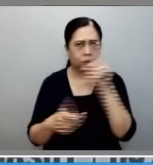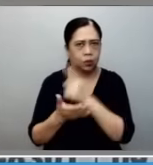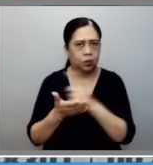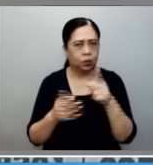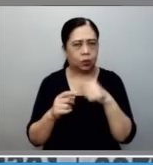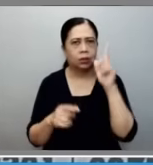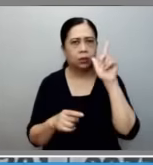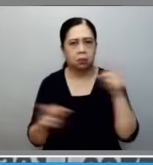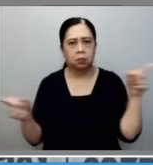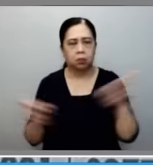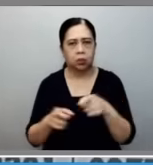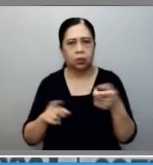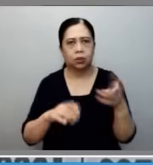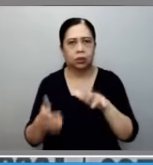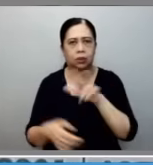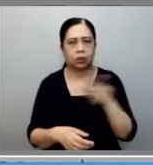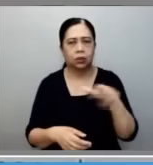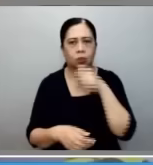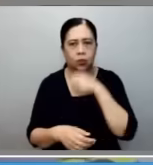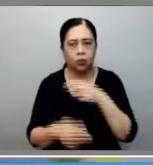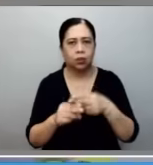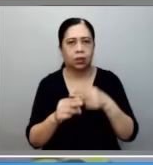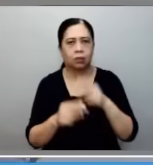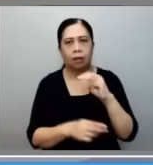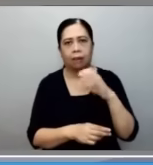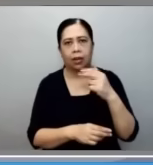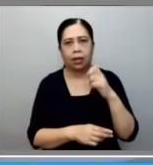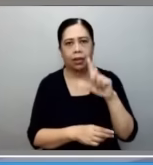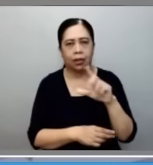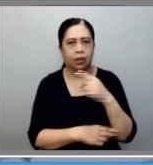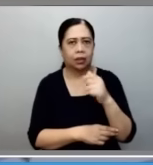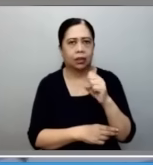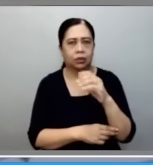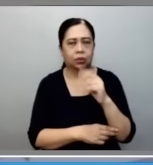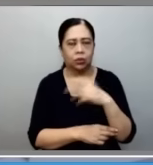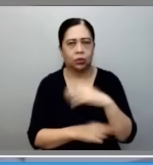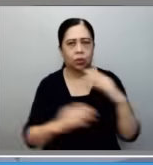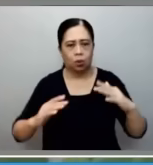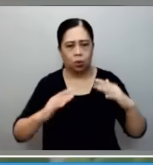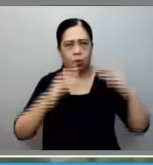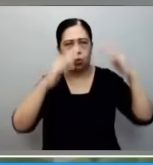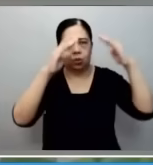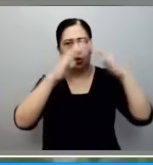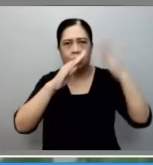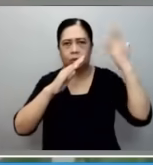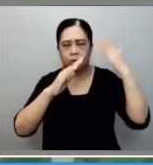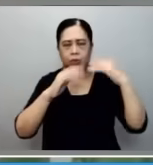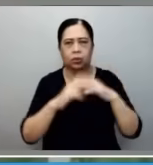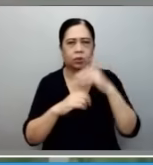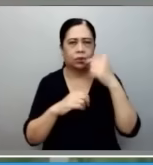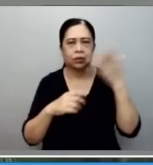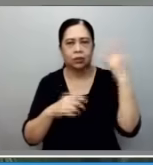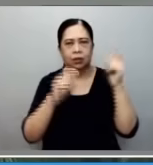ng buhay ang 33 anyos na si Michael Gascon. Apektado ng abot hanggang bubong na pagbaha ang kanilang bahay bunsod ng nagdaang